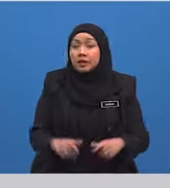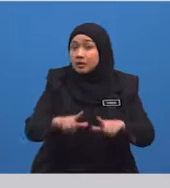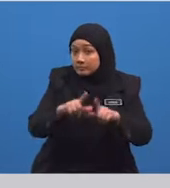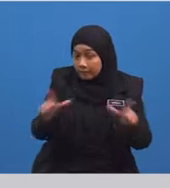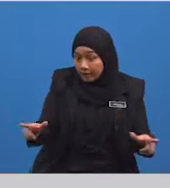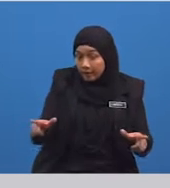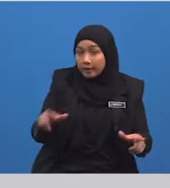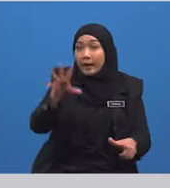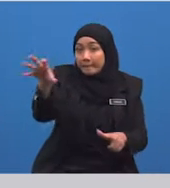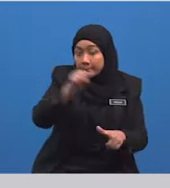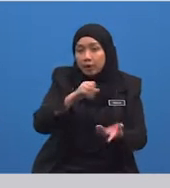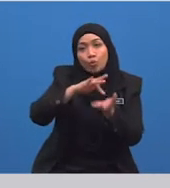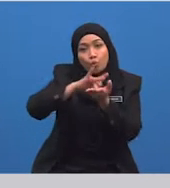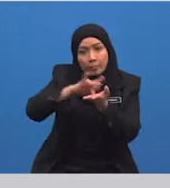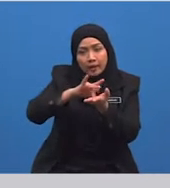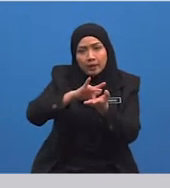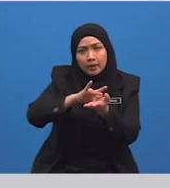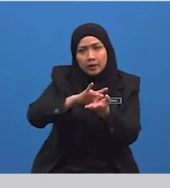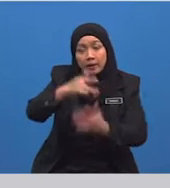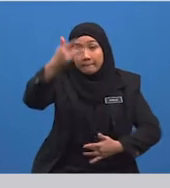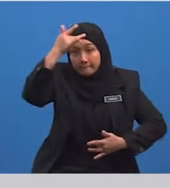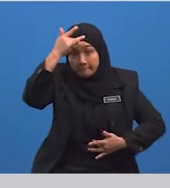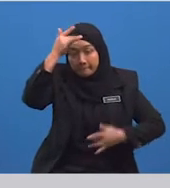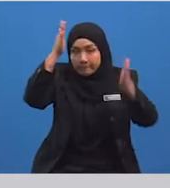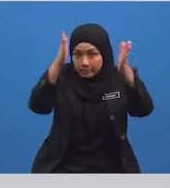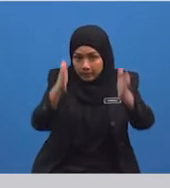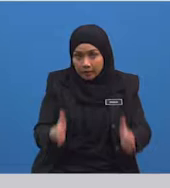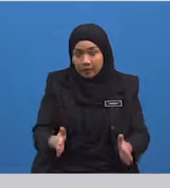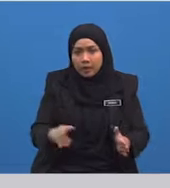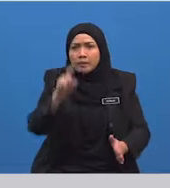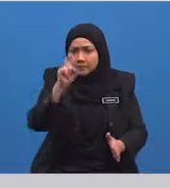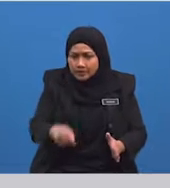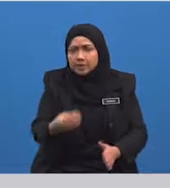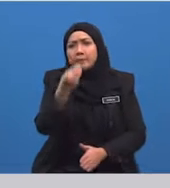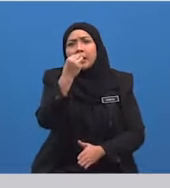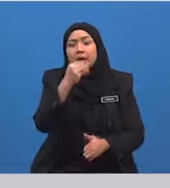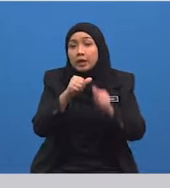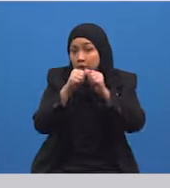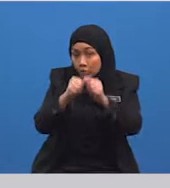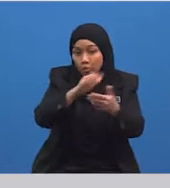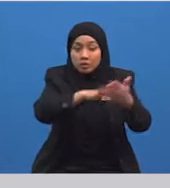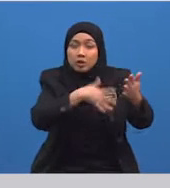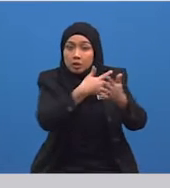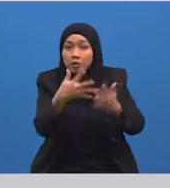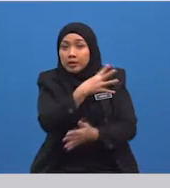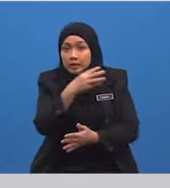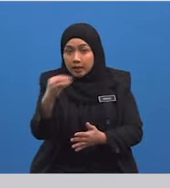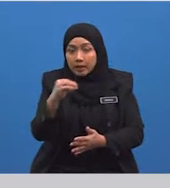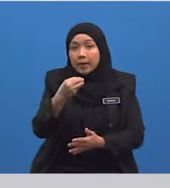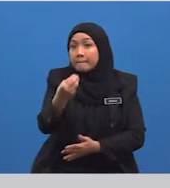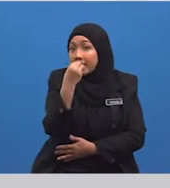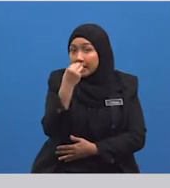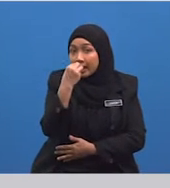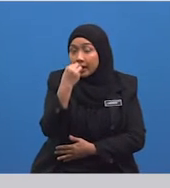Selain pengambilan ubat, pesakit juga perlu makan mengikut jadual dan makan dalam